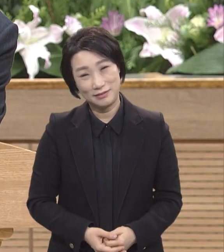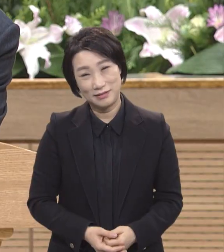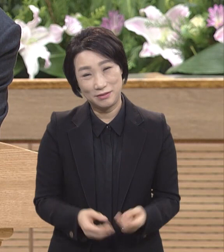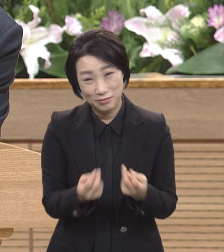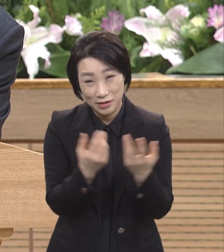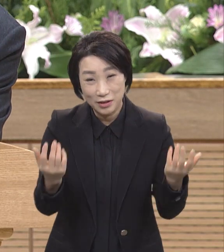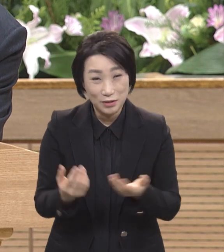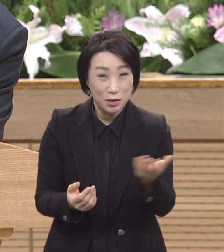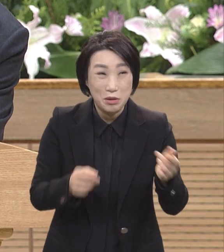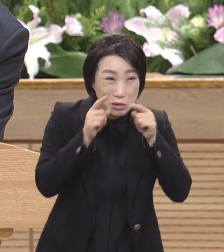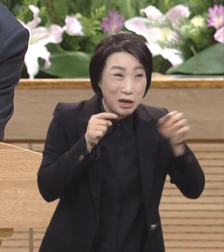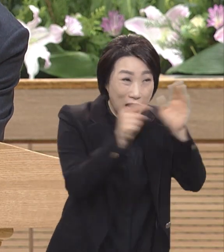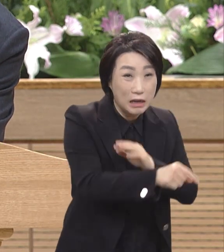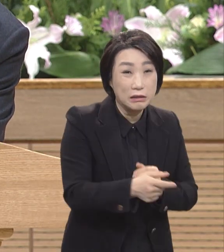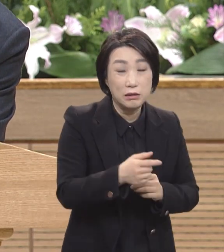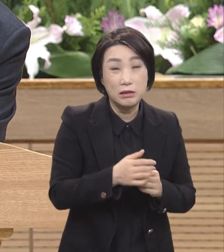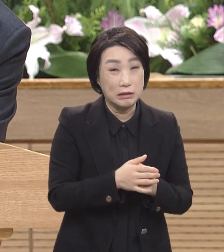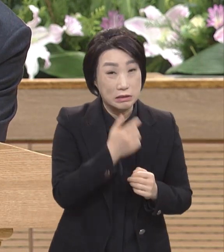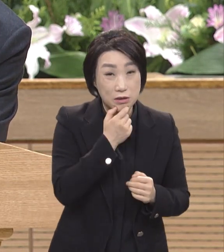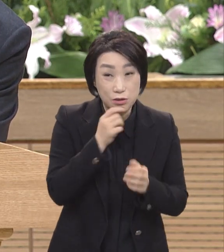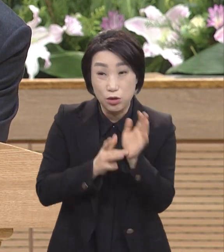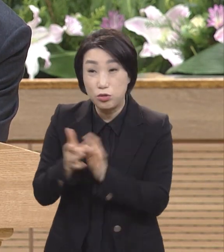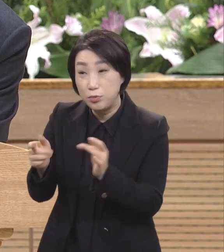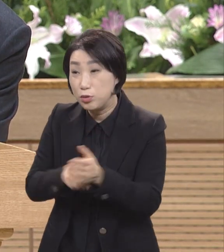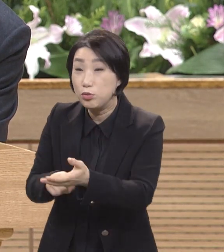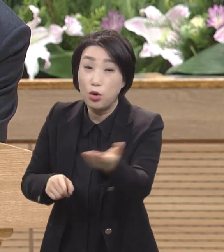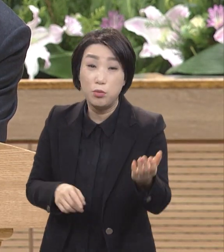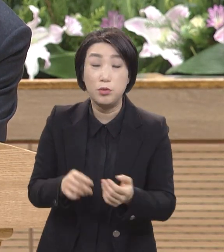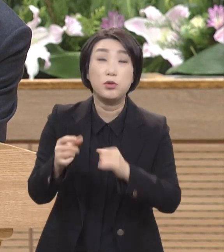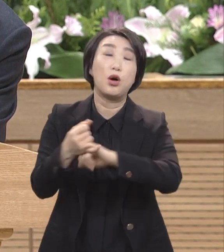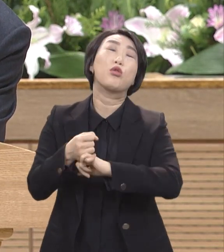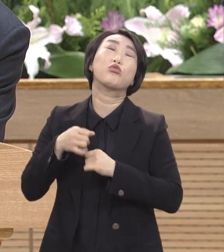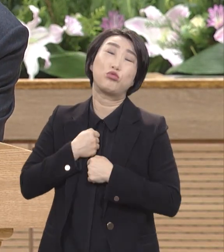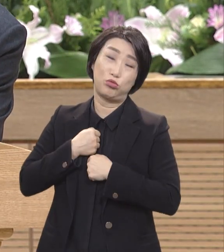응? 아니, 지옥 안 가려고 예수 믿으면 약속을 지켜야지.